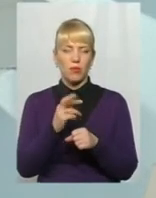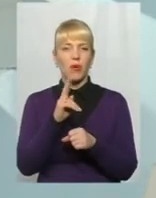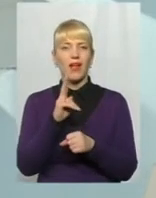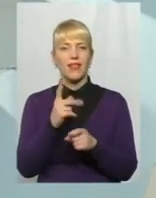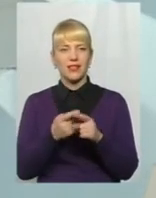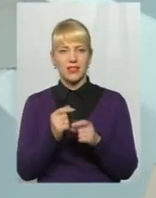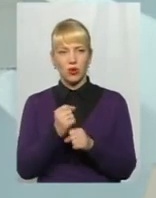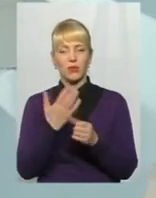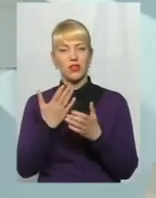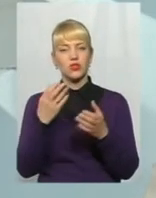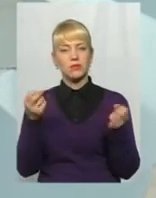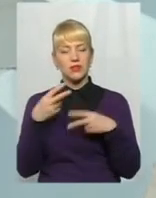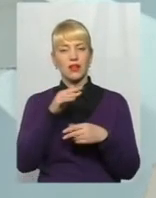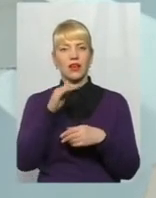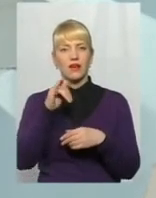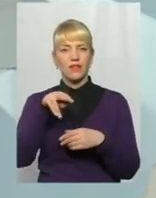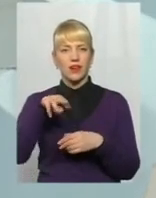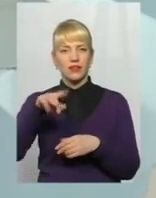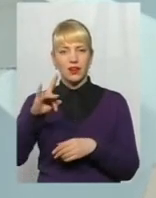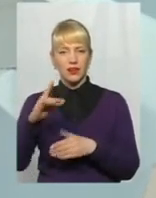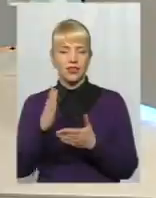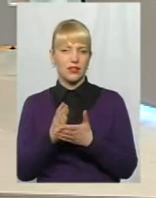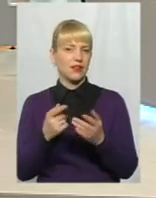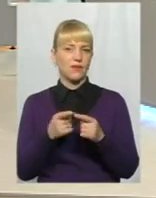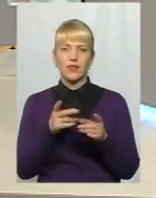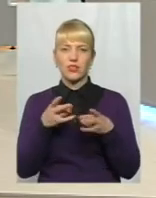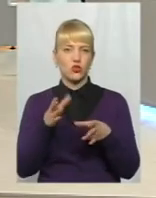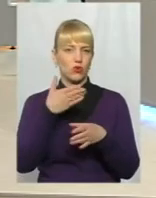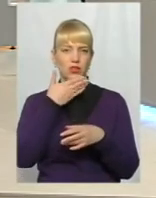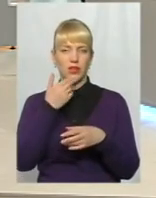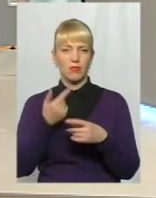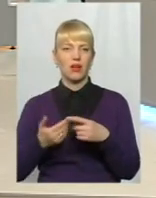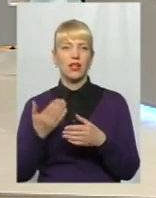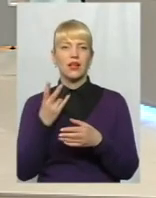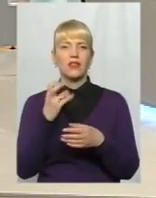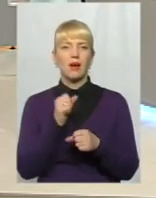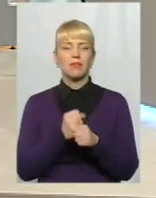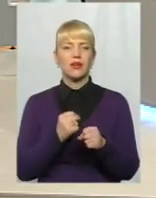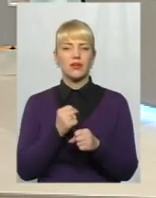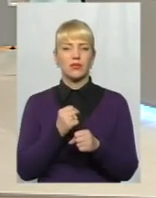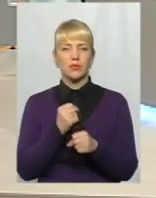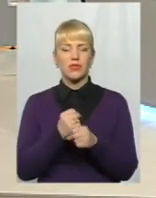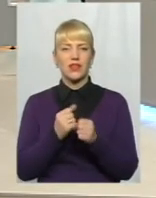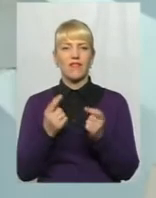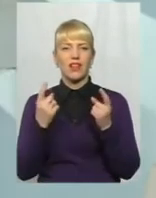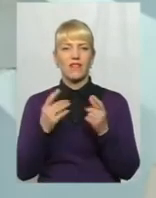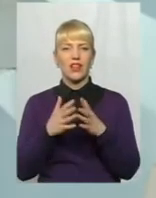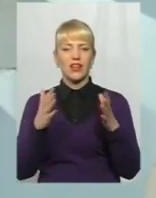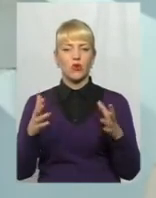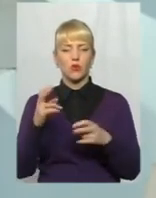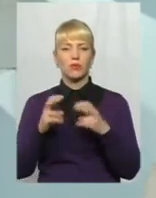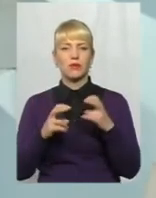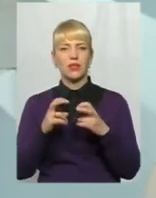це не шкодить. Те, що може там зараз спалюватись, наприклад, чи на переробці будь-якого великого підприємства, набагато більше шкодить, ніж те,